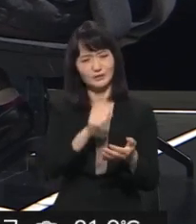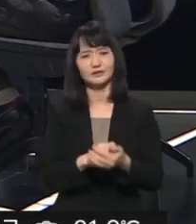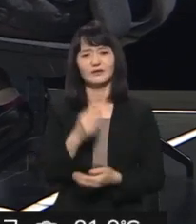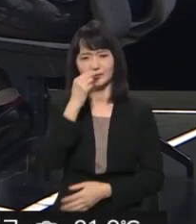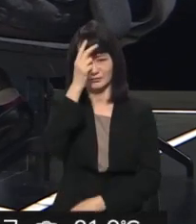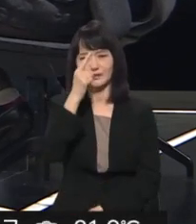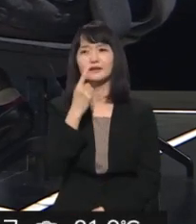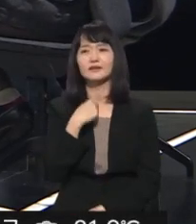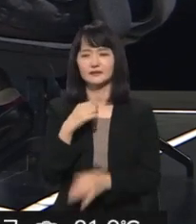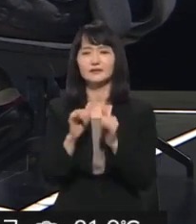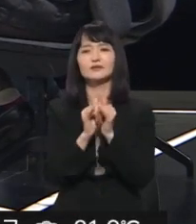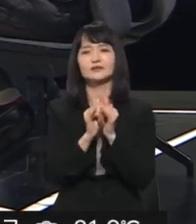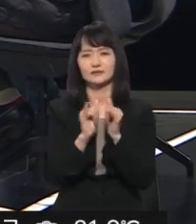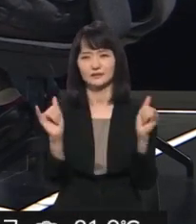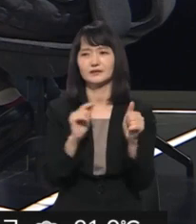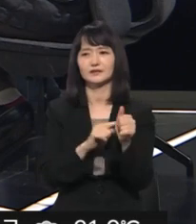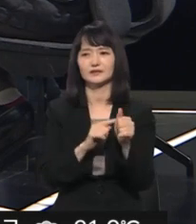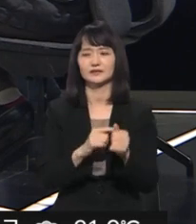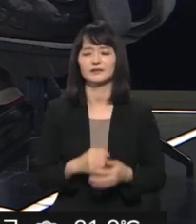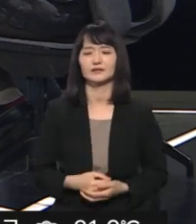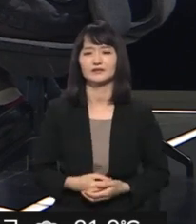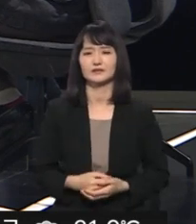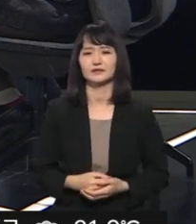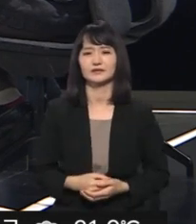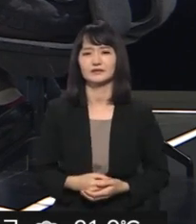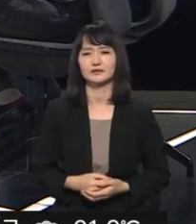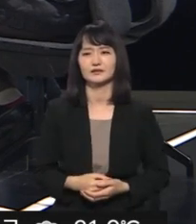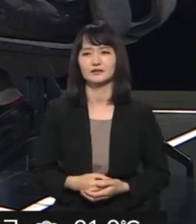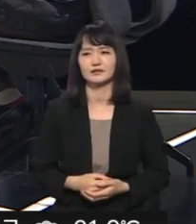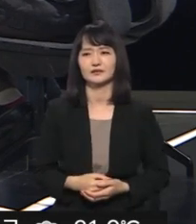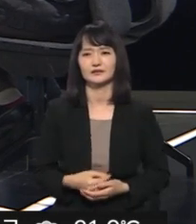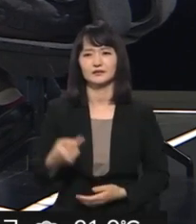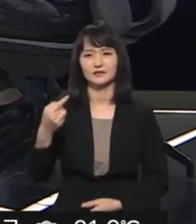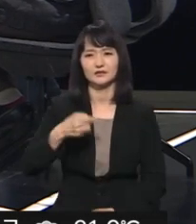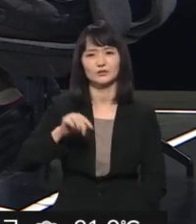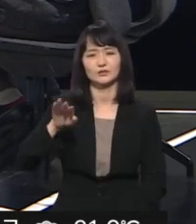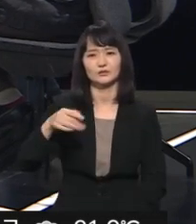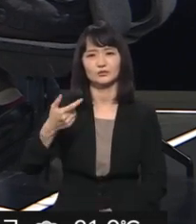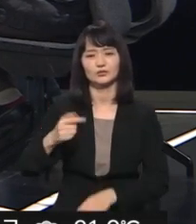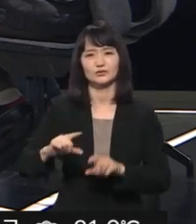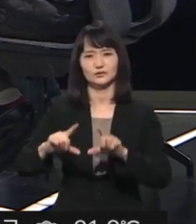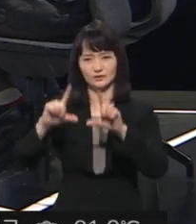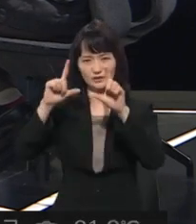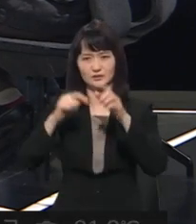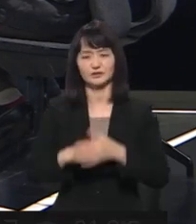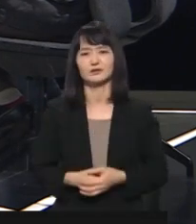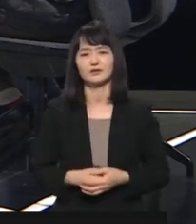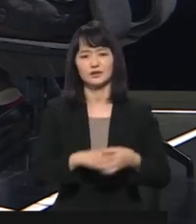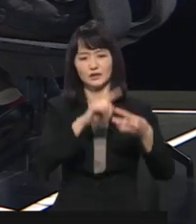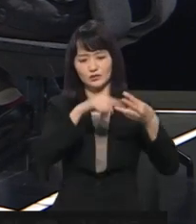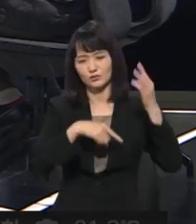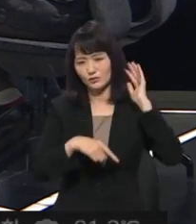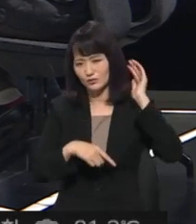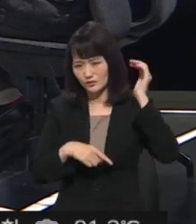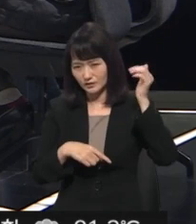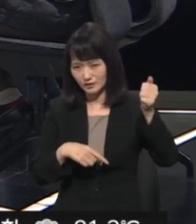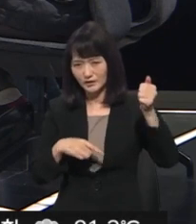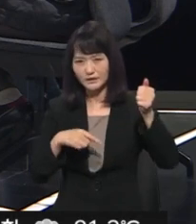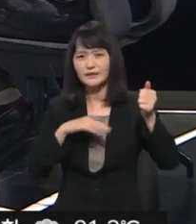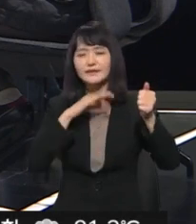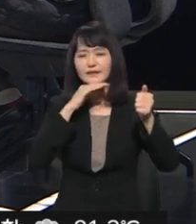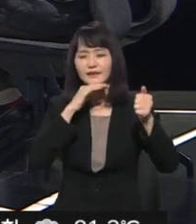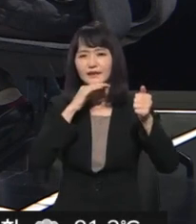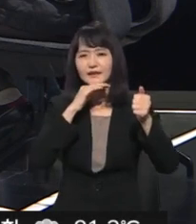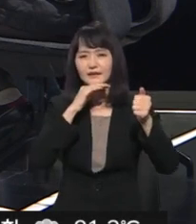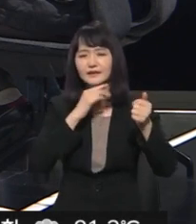있죠 아 아 그런데 그게 없는거 보단 낫잖아 10 10 년 생애의 현 대통령과 둔갑 외는 외가에 침 7층 보소 초딩